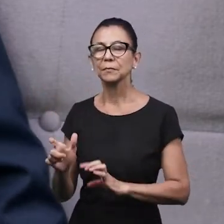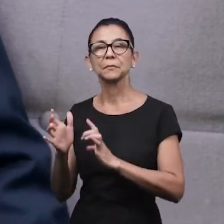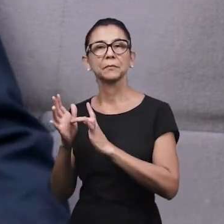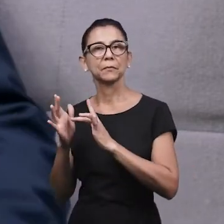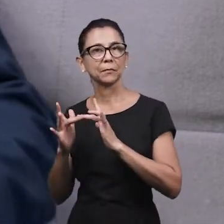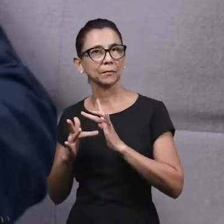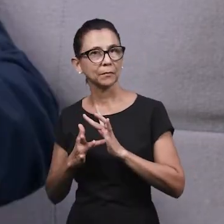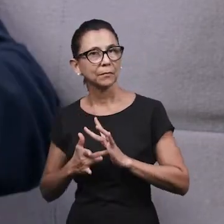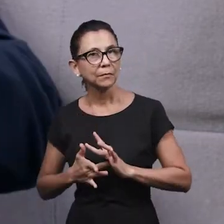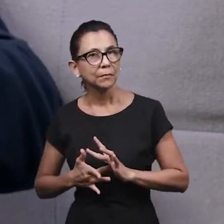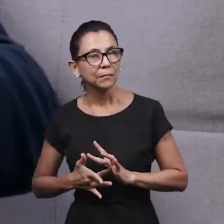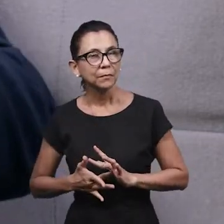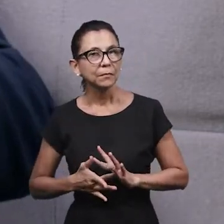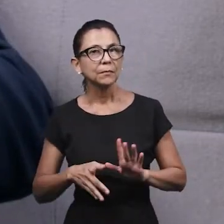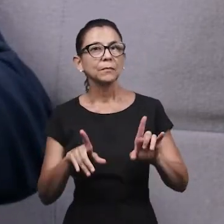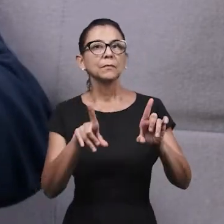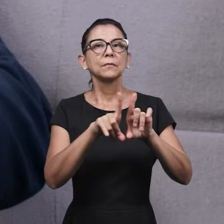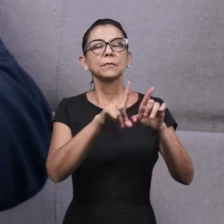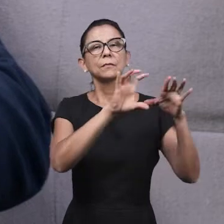contexte prophétique,